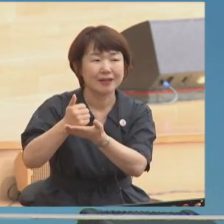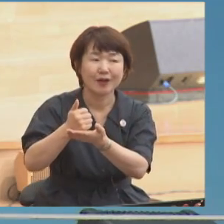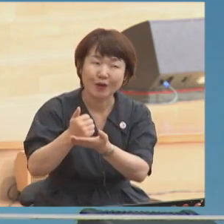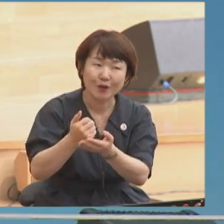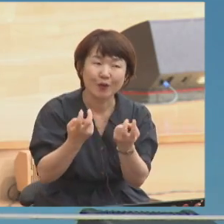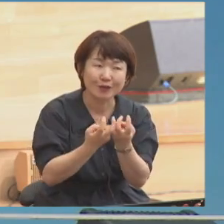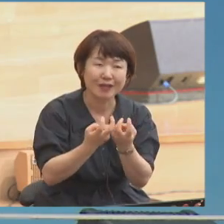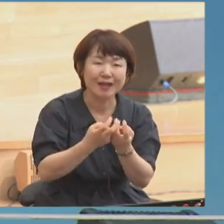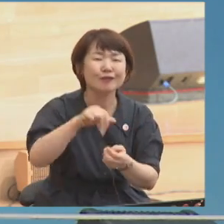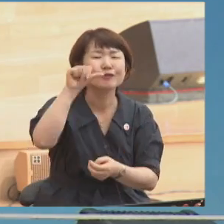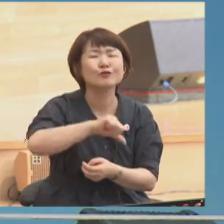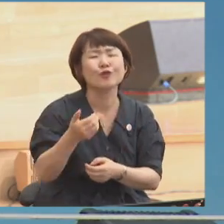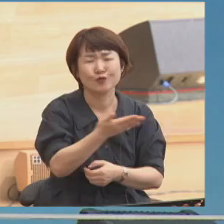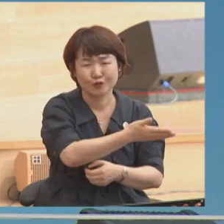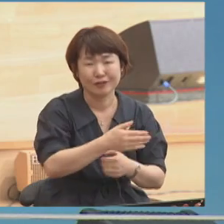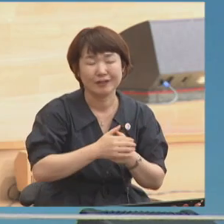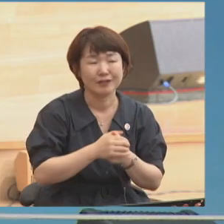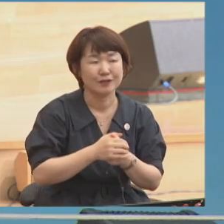저주신 거죠.